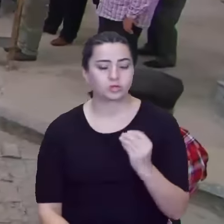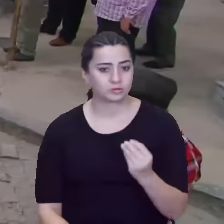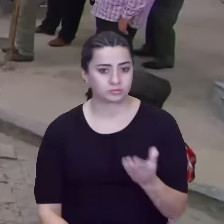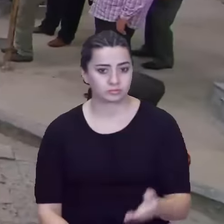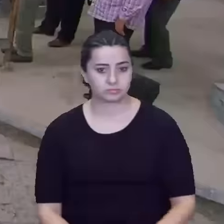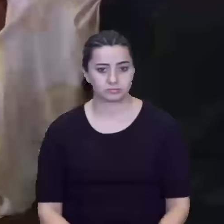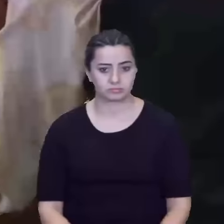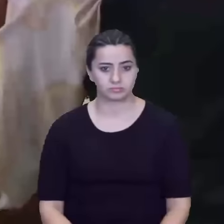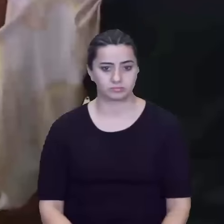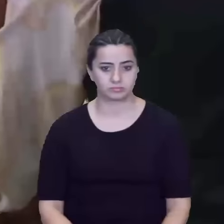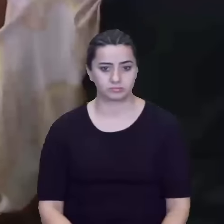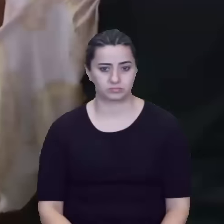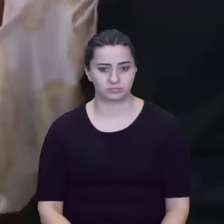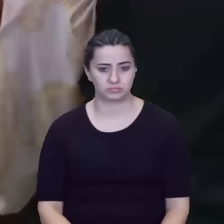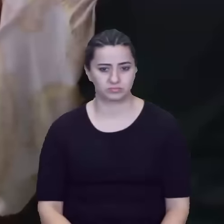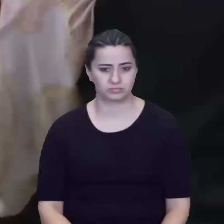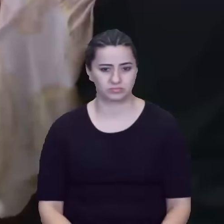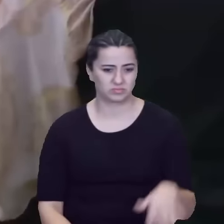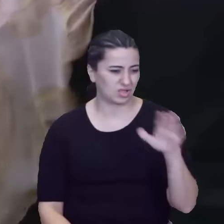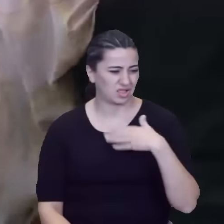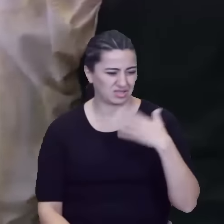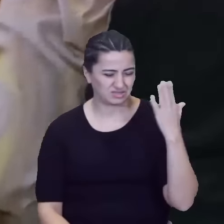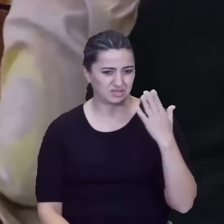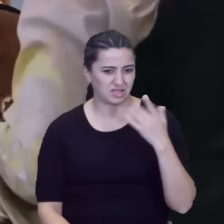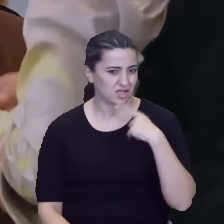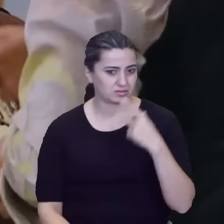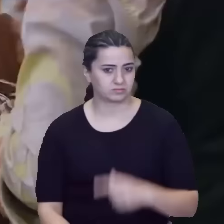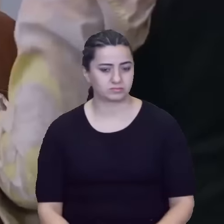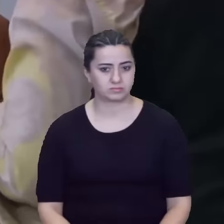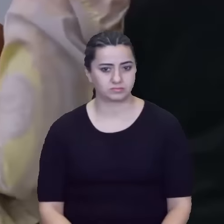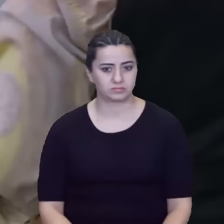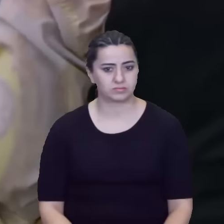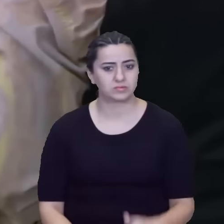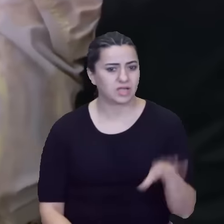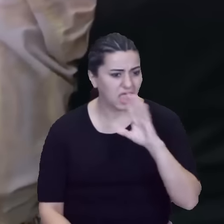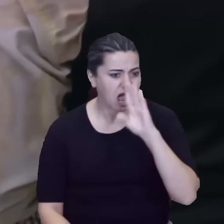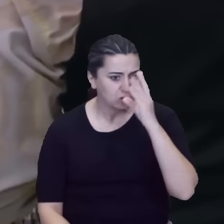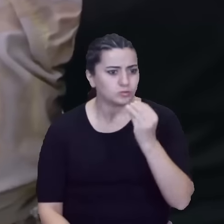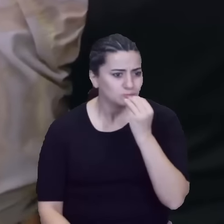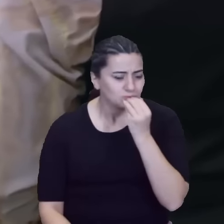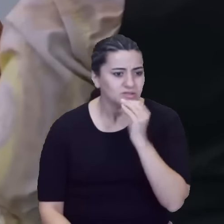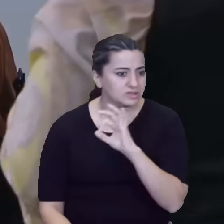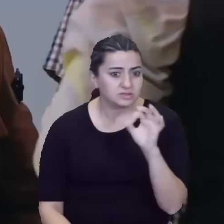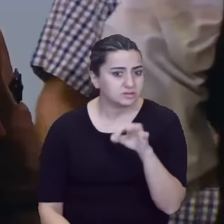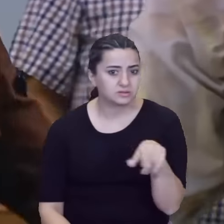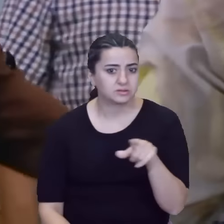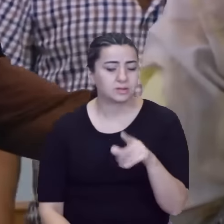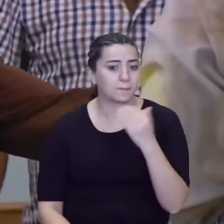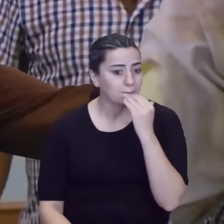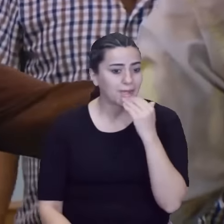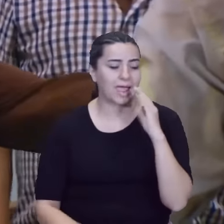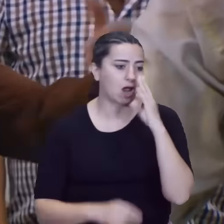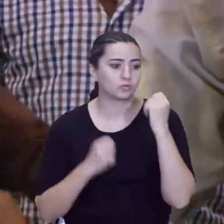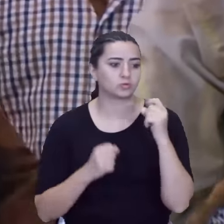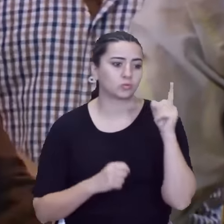peynir. Hele hele bunların sıfatına, hele ettiği laflara ya. Ya siz Erzurum peynirden hiç yediniz mi? Peynir